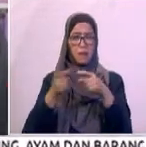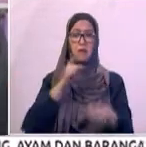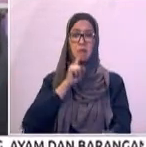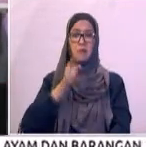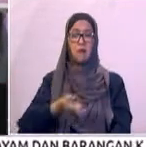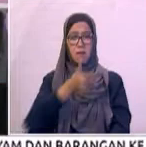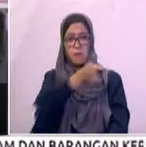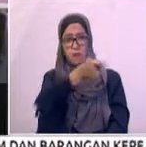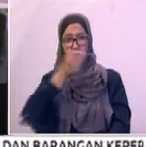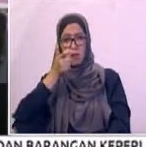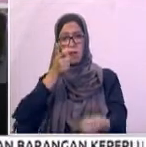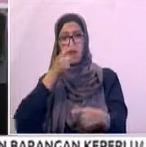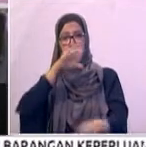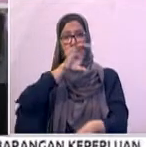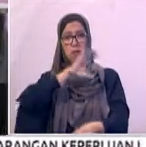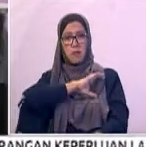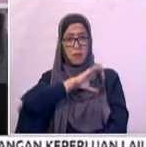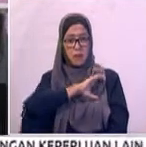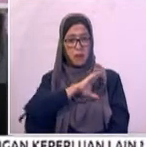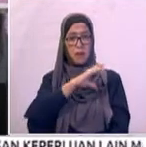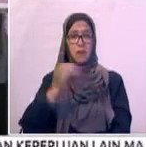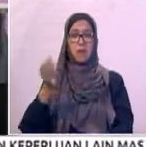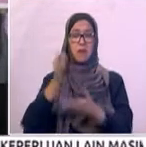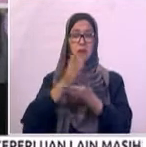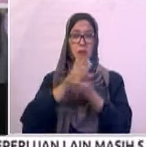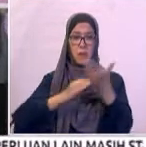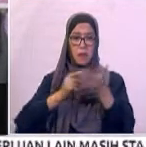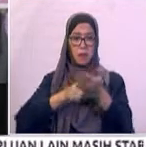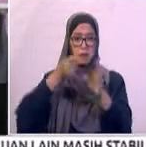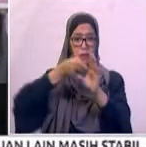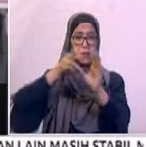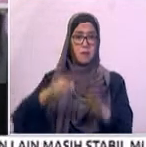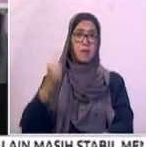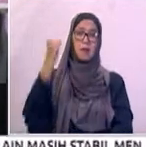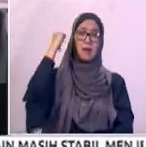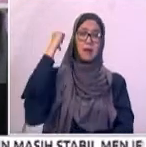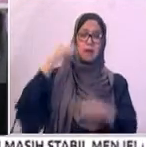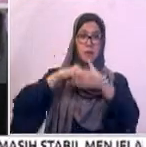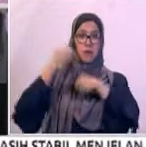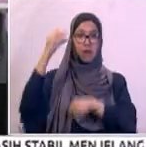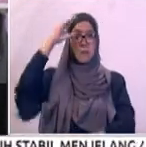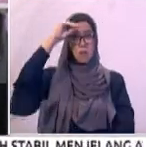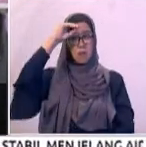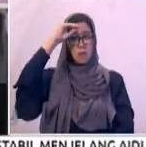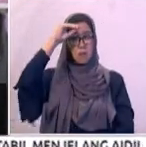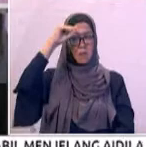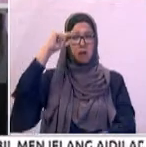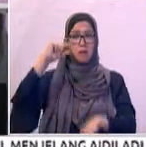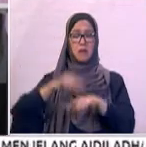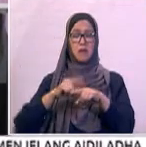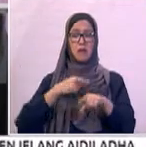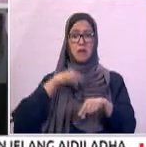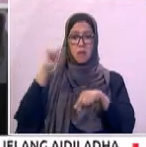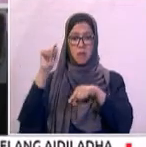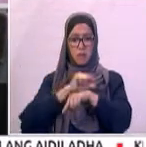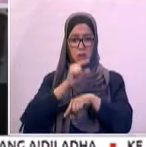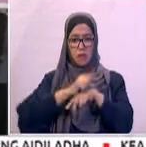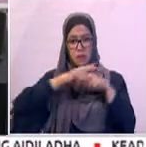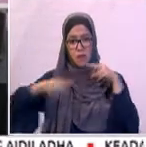polis. Manakala di bahagian penumpang belakang telah keluar satu lelaki dengan bersenjatakan sebilah parang